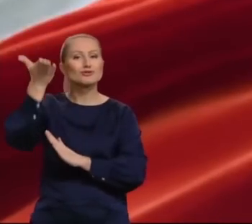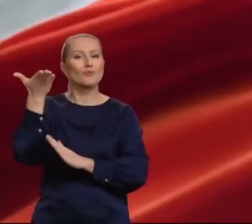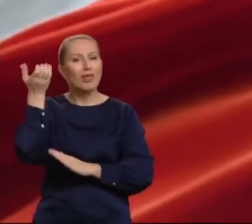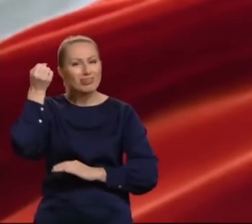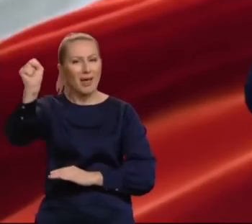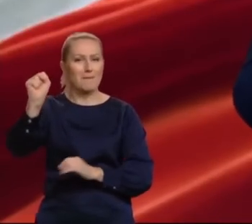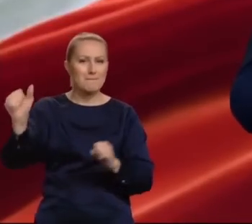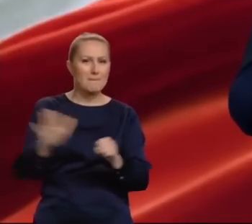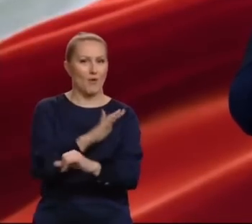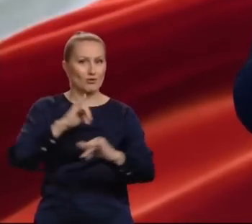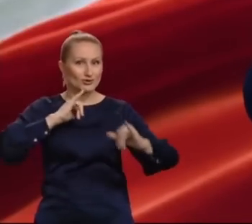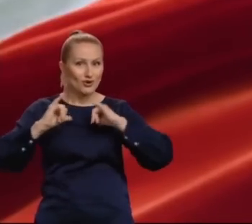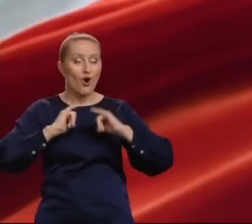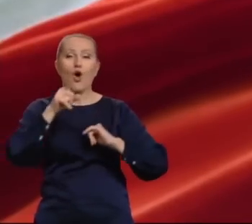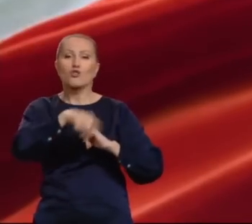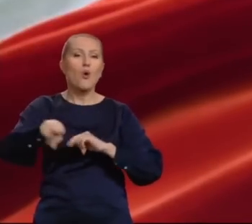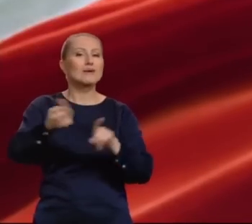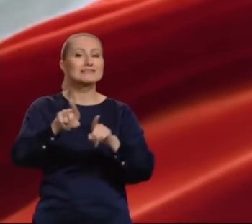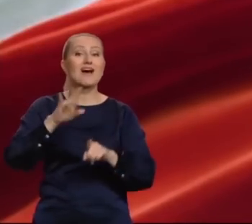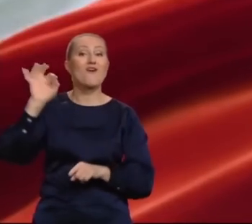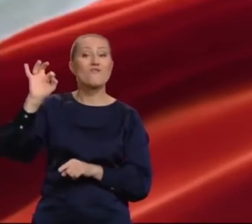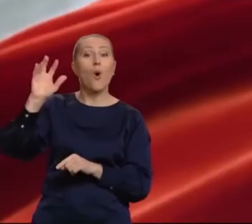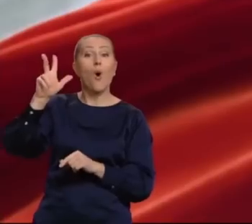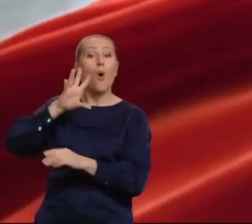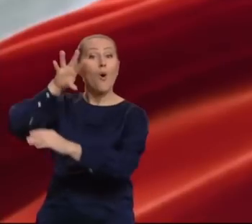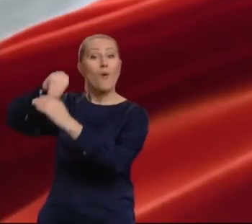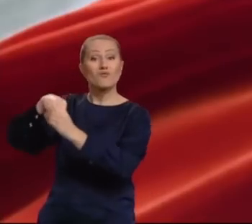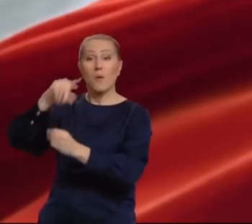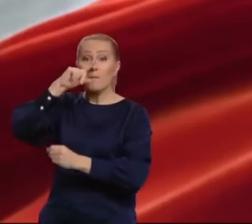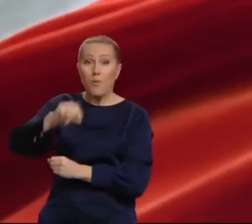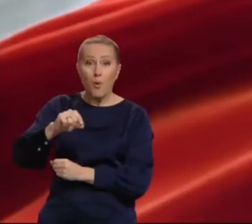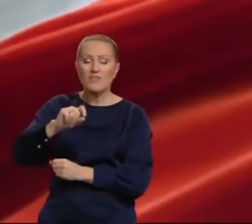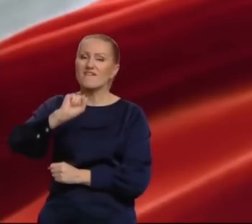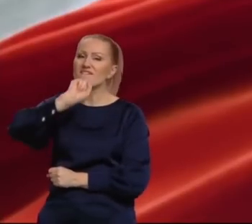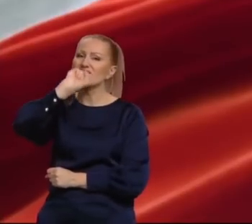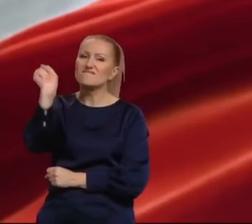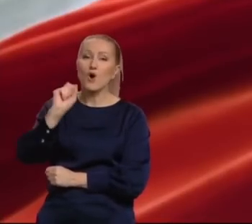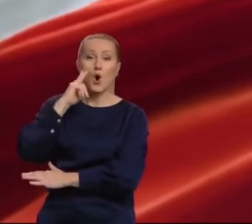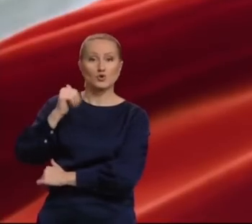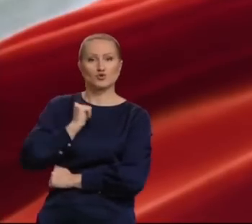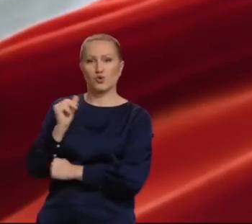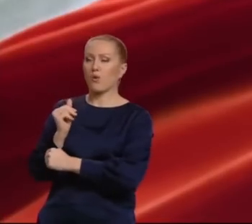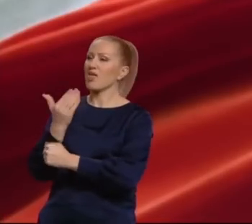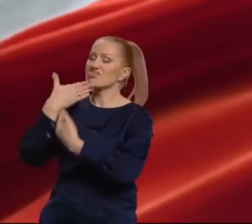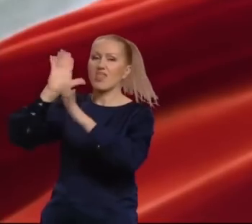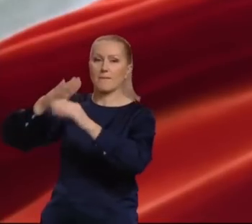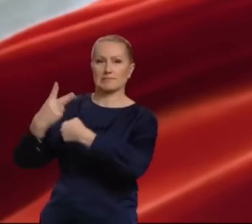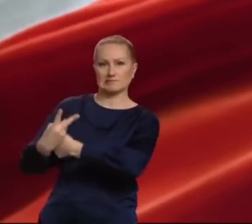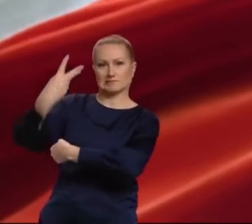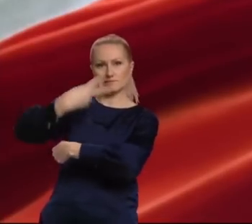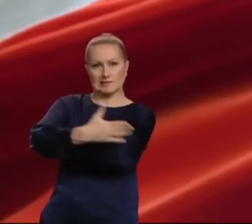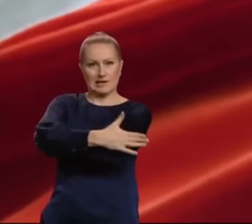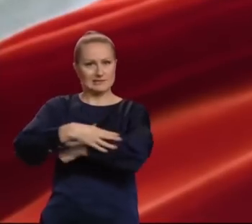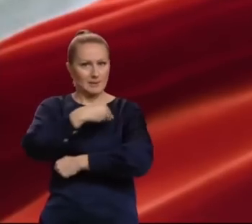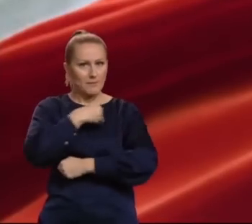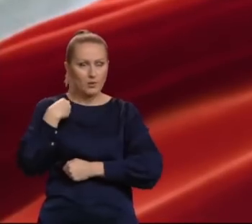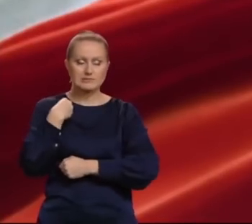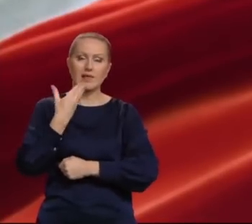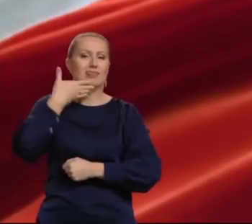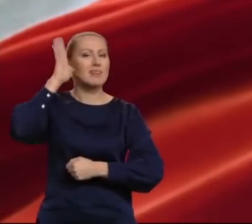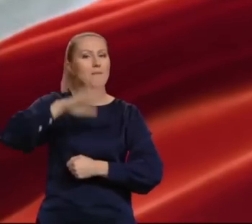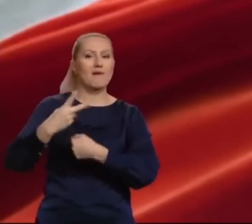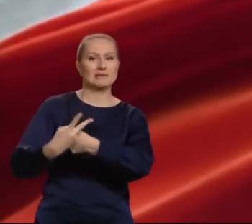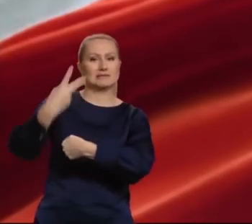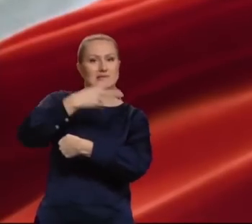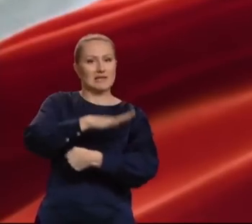że żaden żołdak Putina nie wejdzie ani na metr za polską granicę, nie wejdzie na terytorium